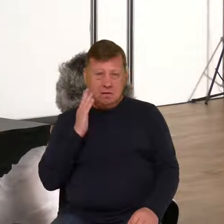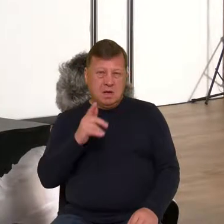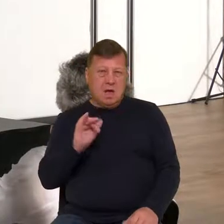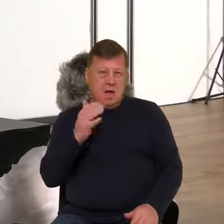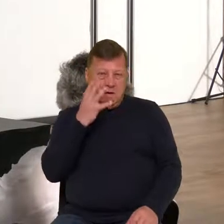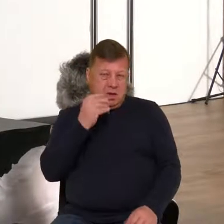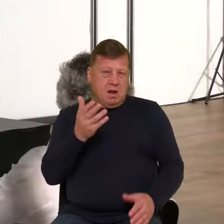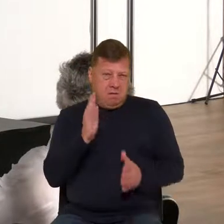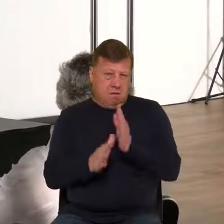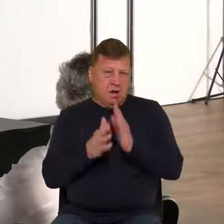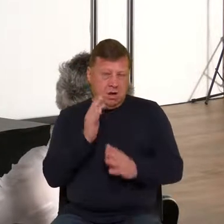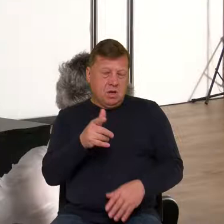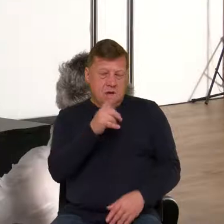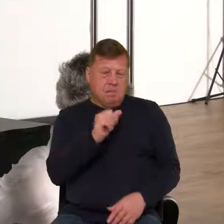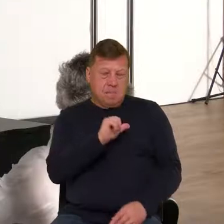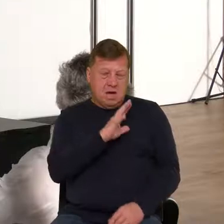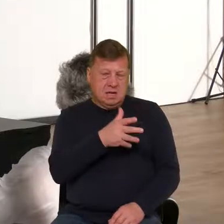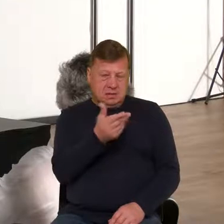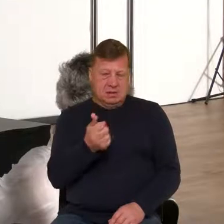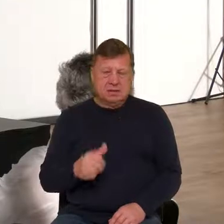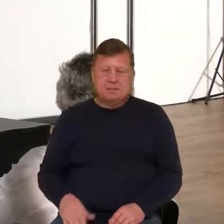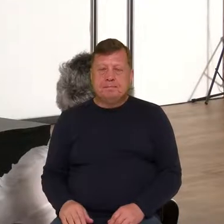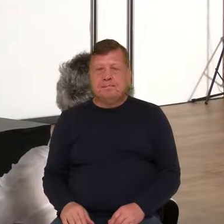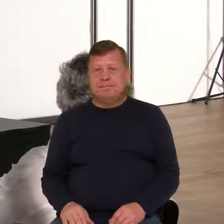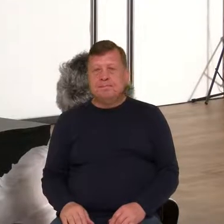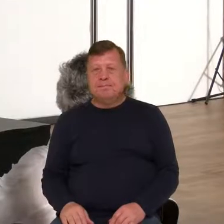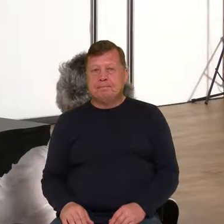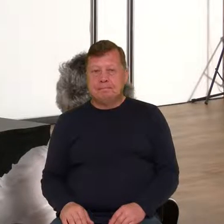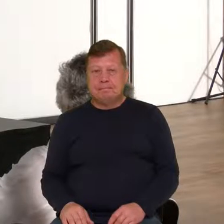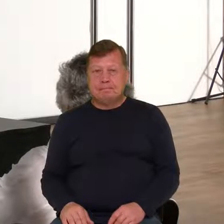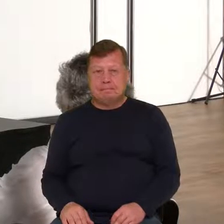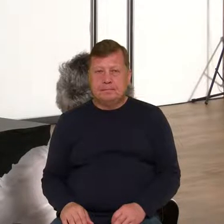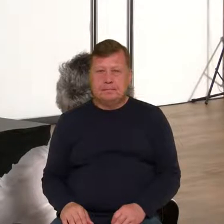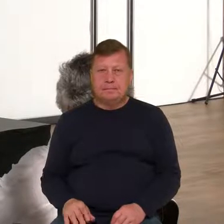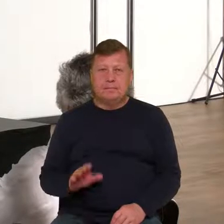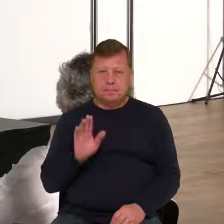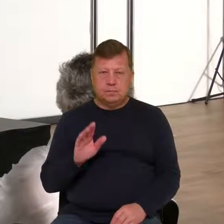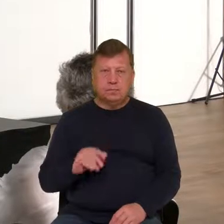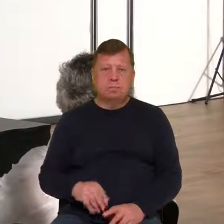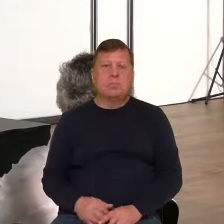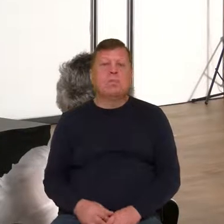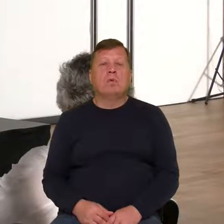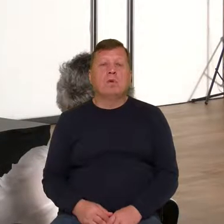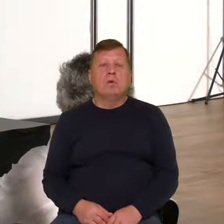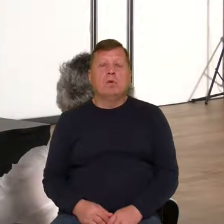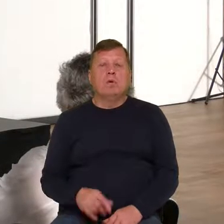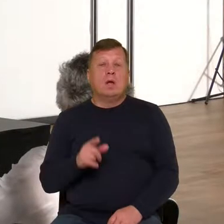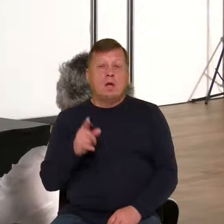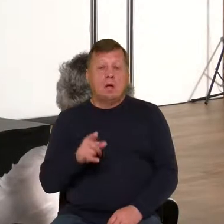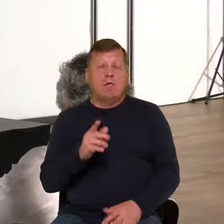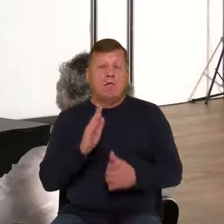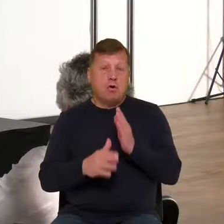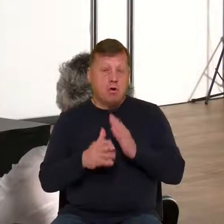konflikty, tak jak w Izraelu i Palestynie. To o konflikcie i zanurzeniu się z